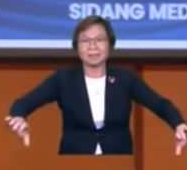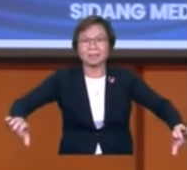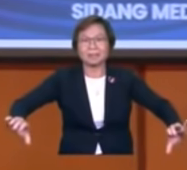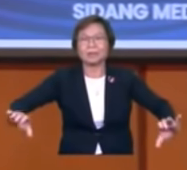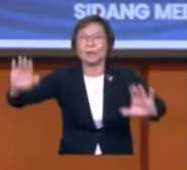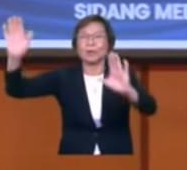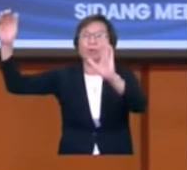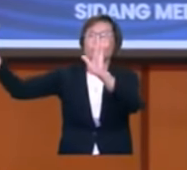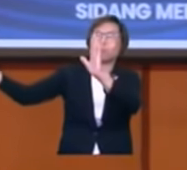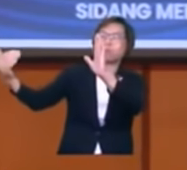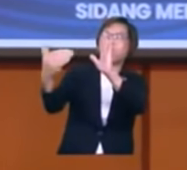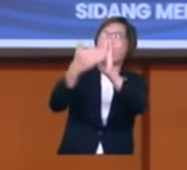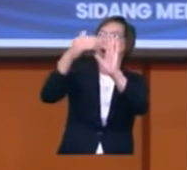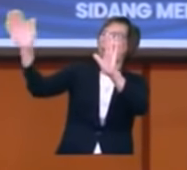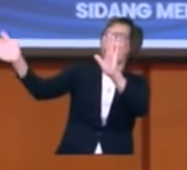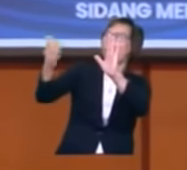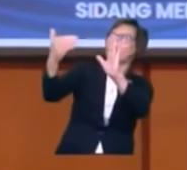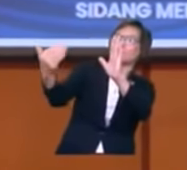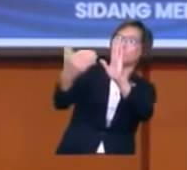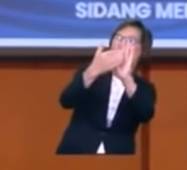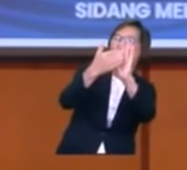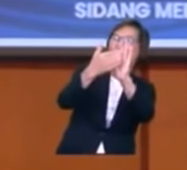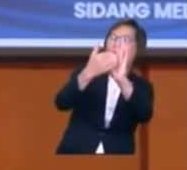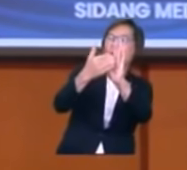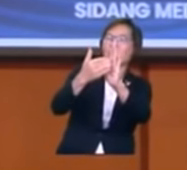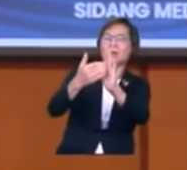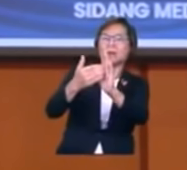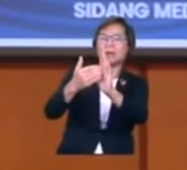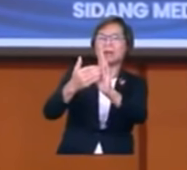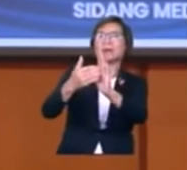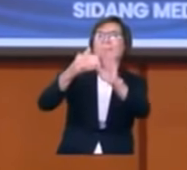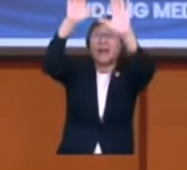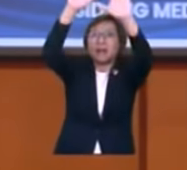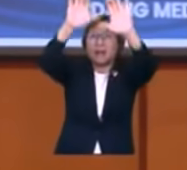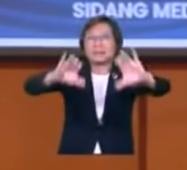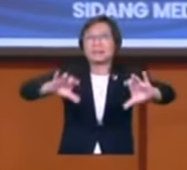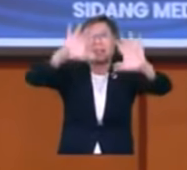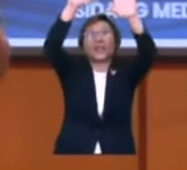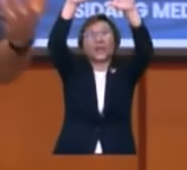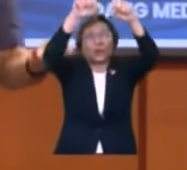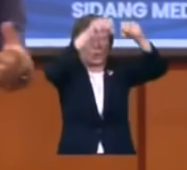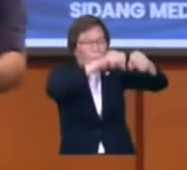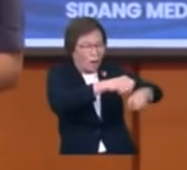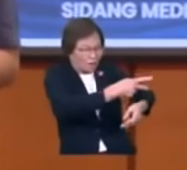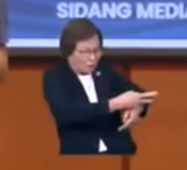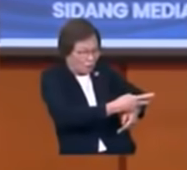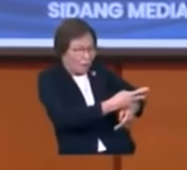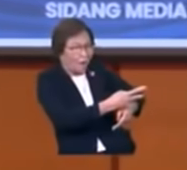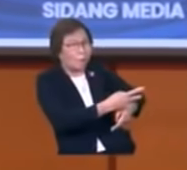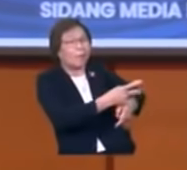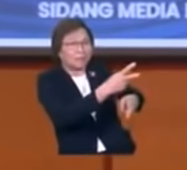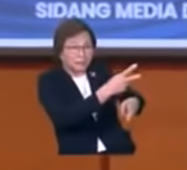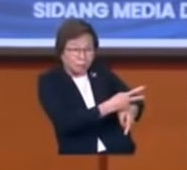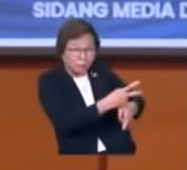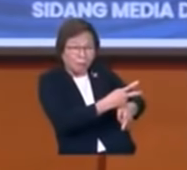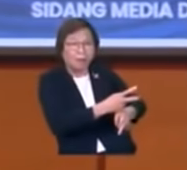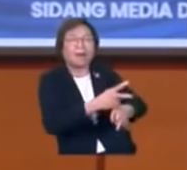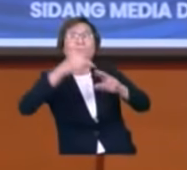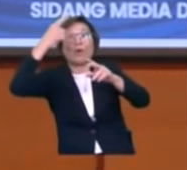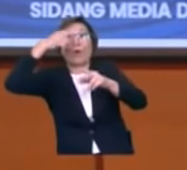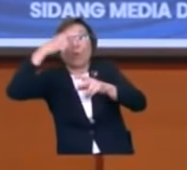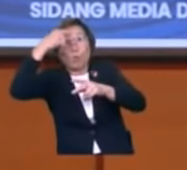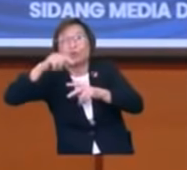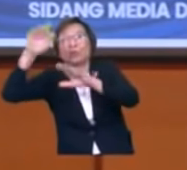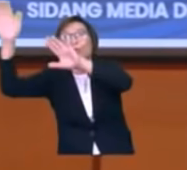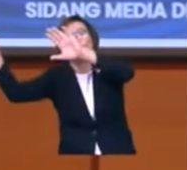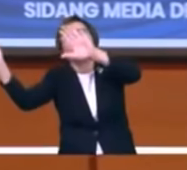mpemo daraan dalam bilik darjah itu kita boleh simpan dahulu langset tersebut sesuatu tempo sebelum kita boleh lihat